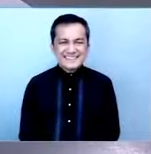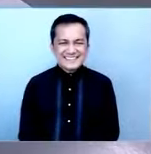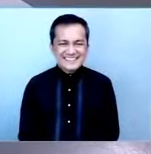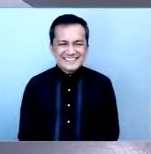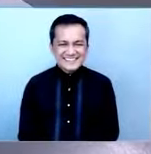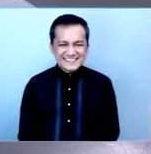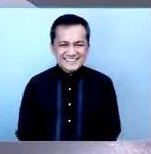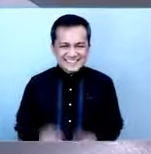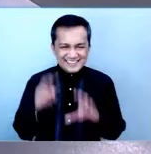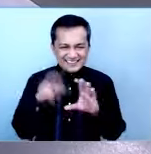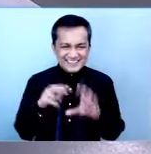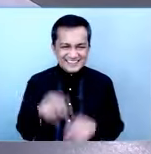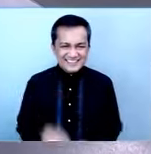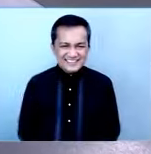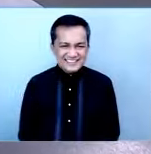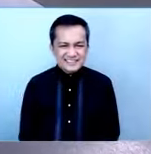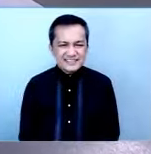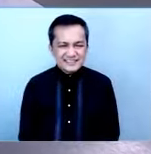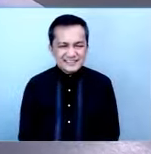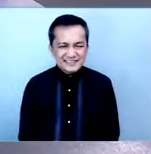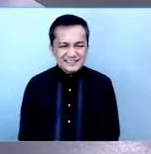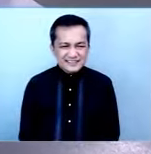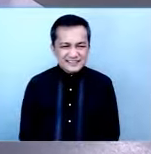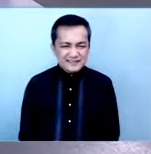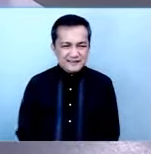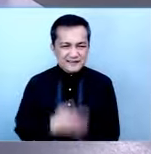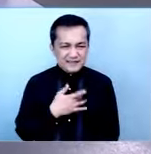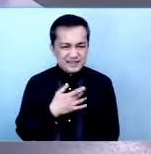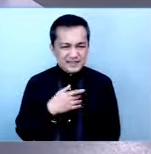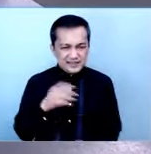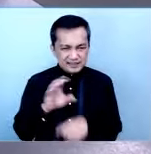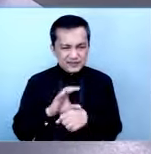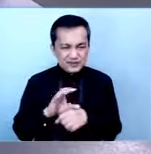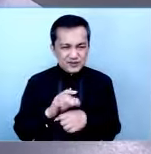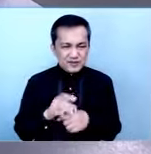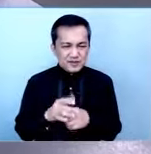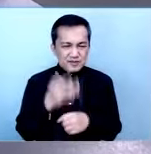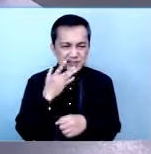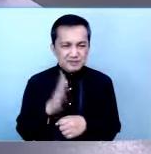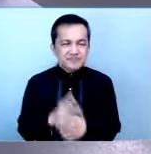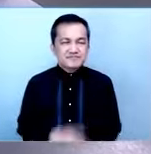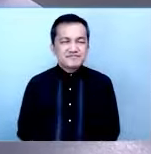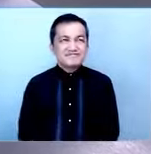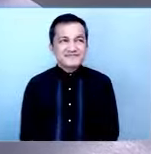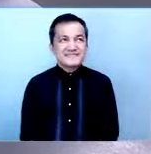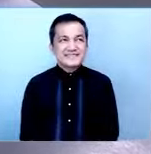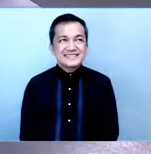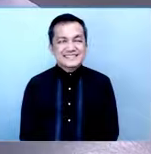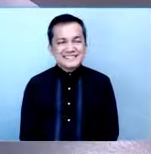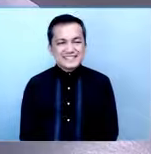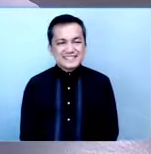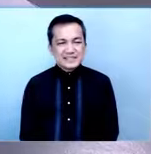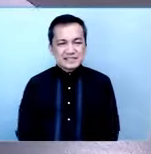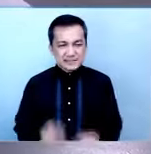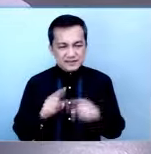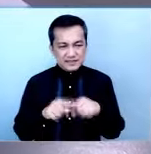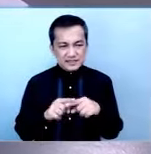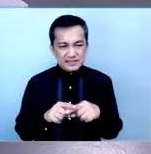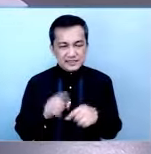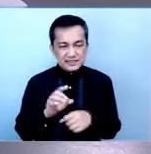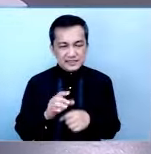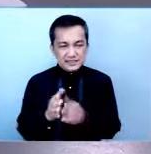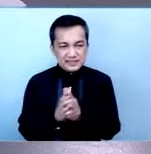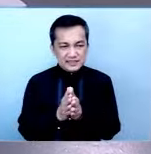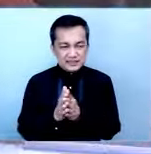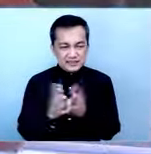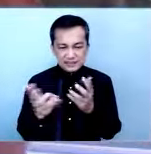nga. Can I just say na yung chocolates nila kasi masarap? Siyempre, depende rin yan sa chocolate, mami, kung nagtatama doon